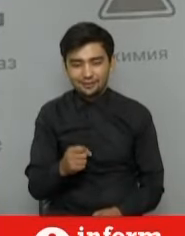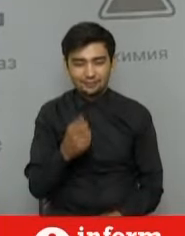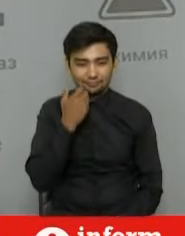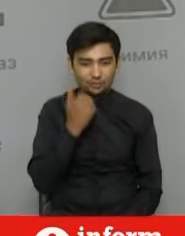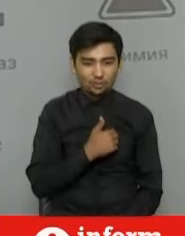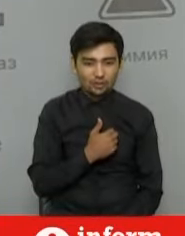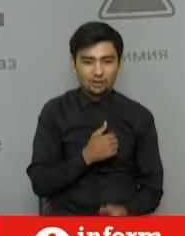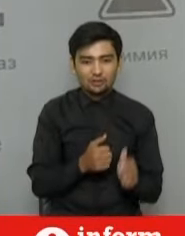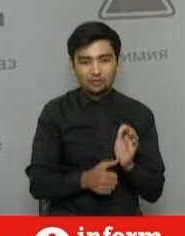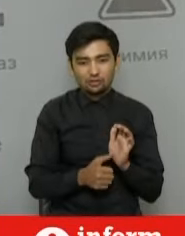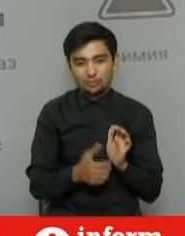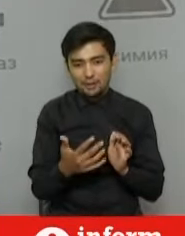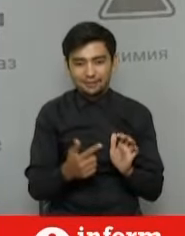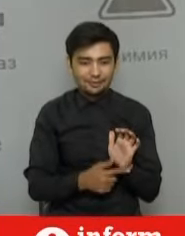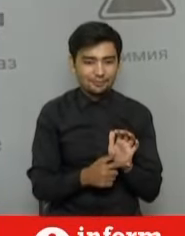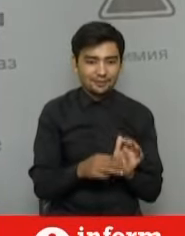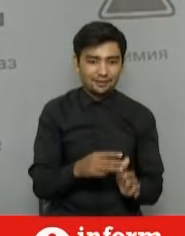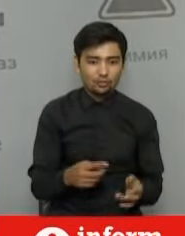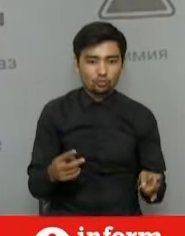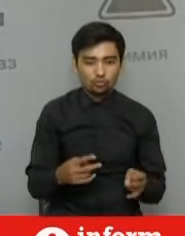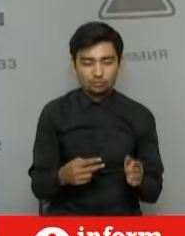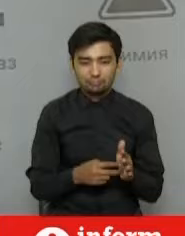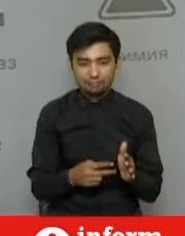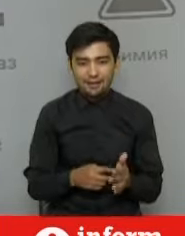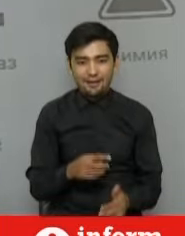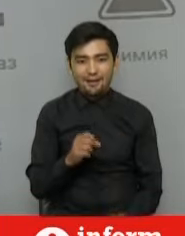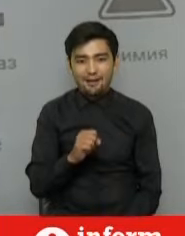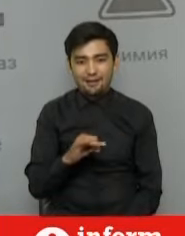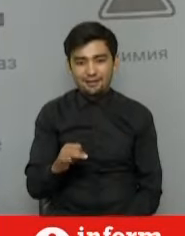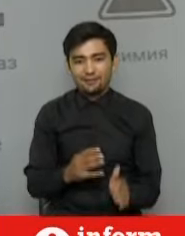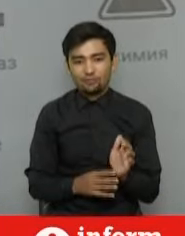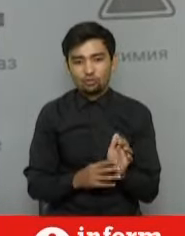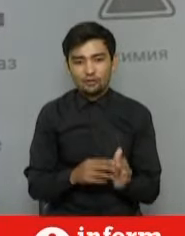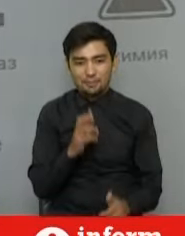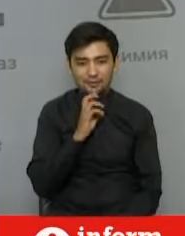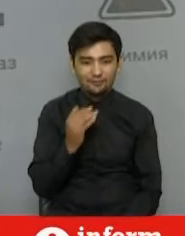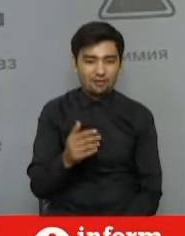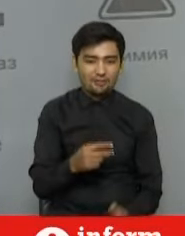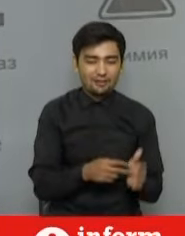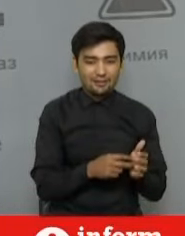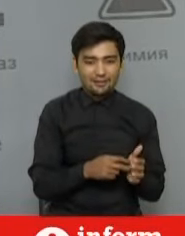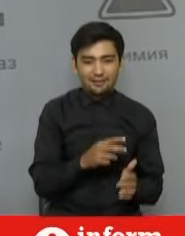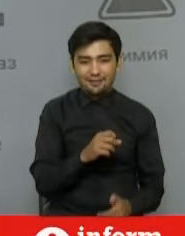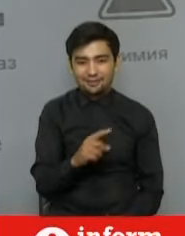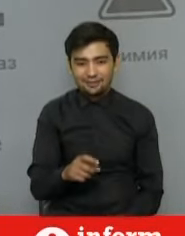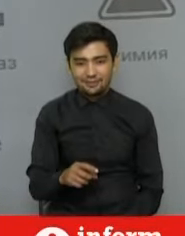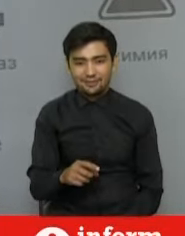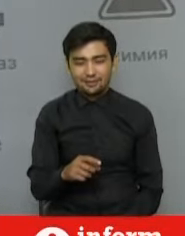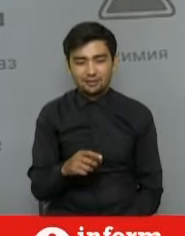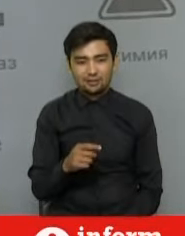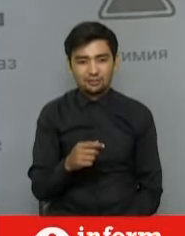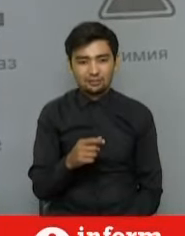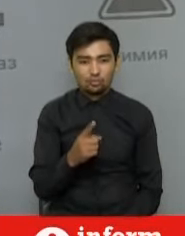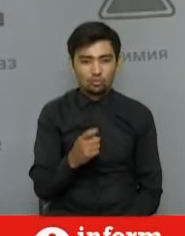составлять 65-70% от стоимости бензина АИ-90. То есть это рыночная цена газа вообще в целом должна составлять